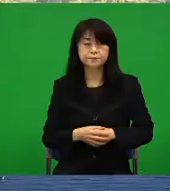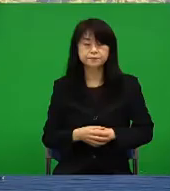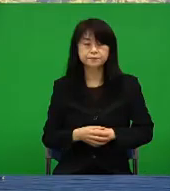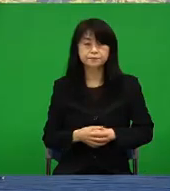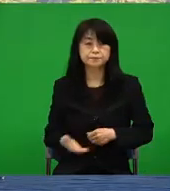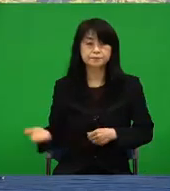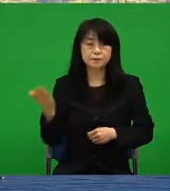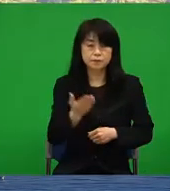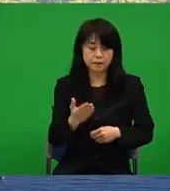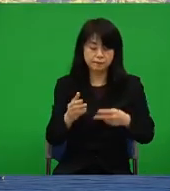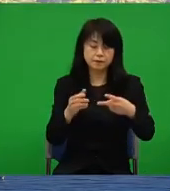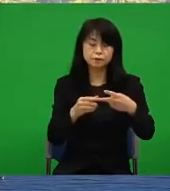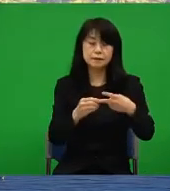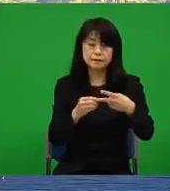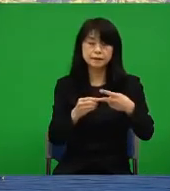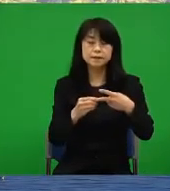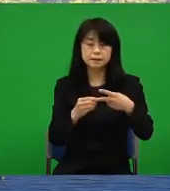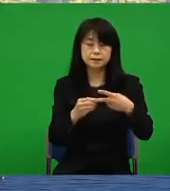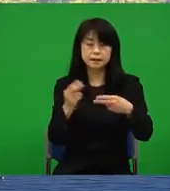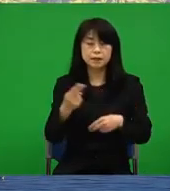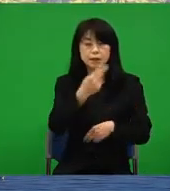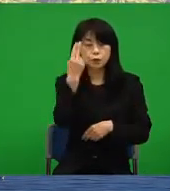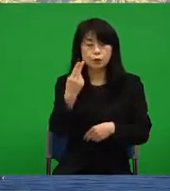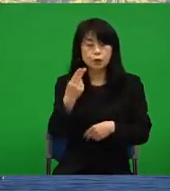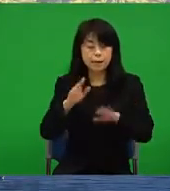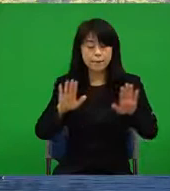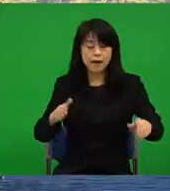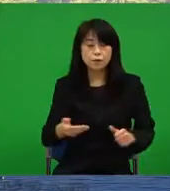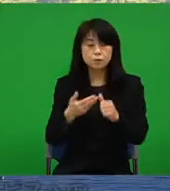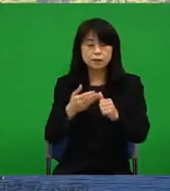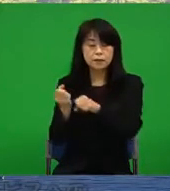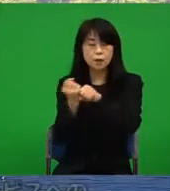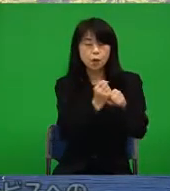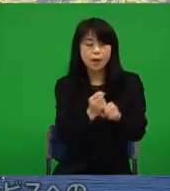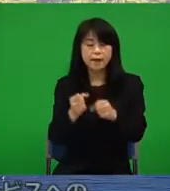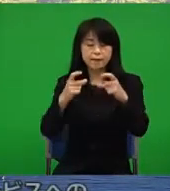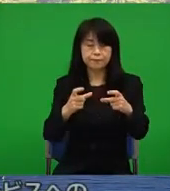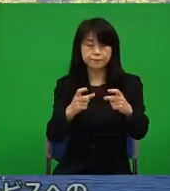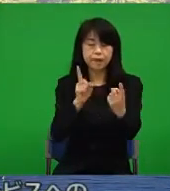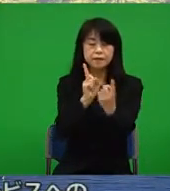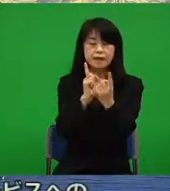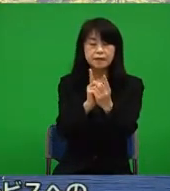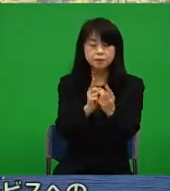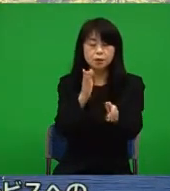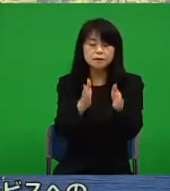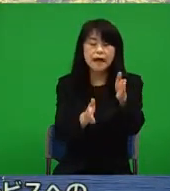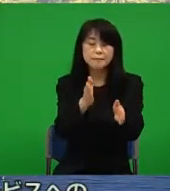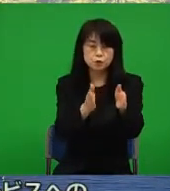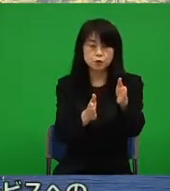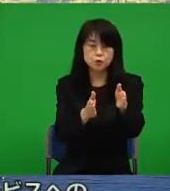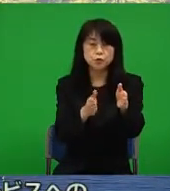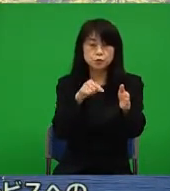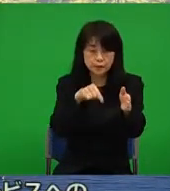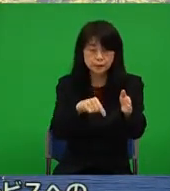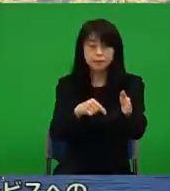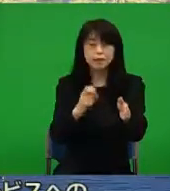それでは次にですね、富山っ子子育て応援券の対象サービスへのロタ